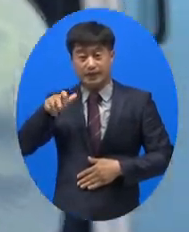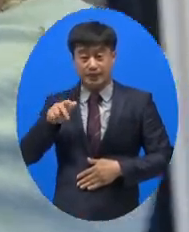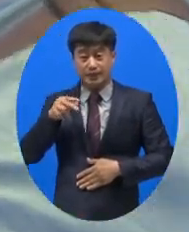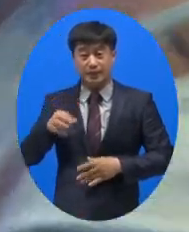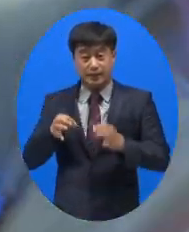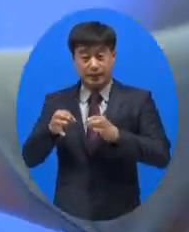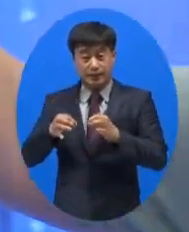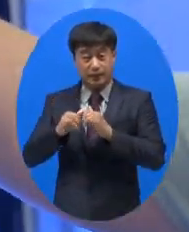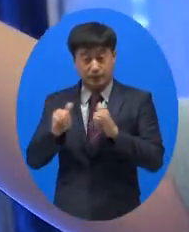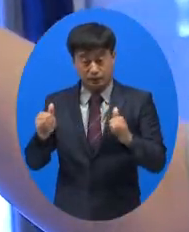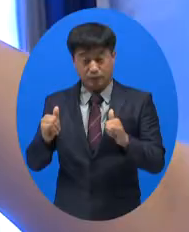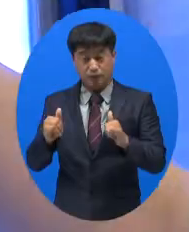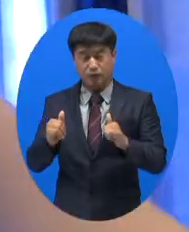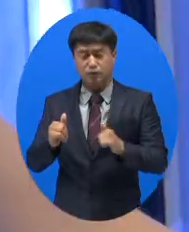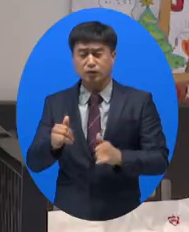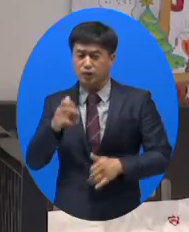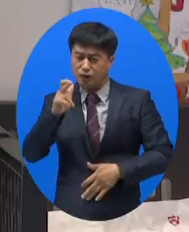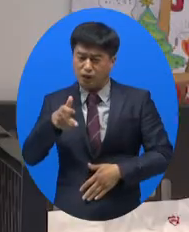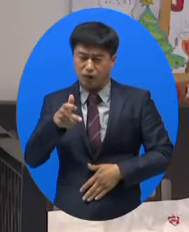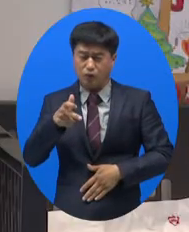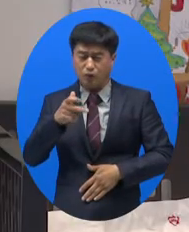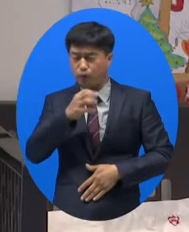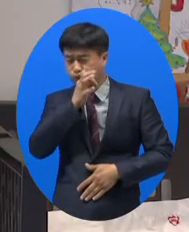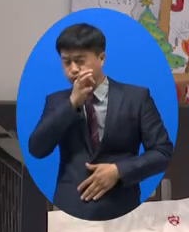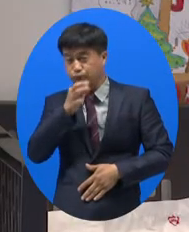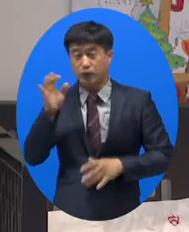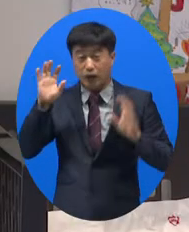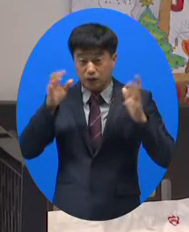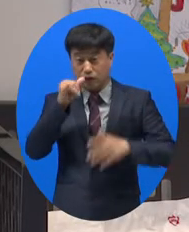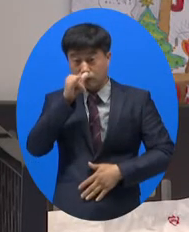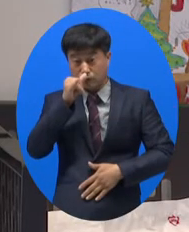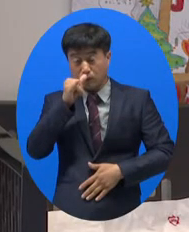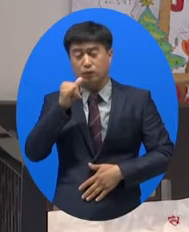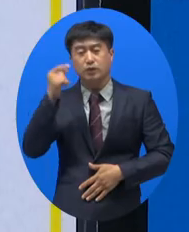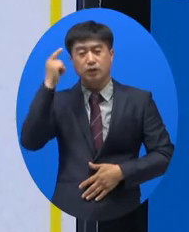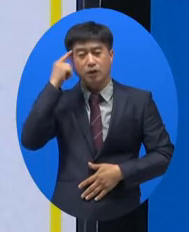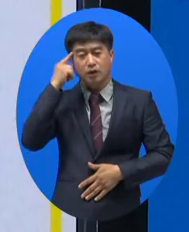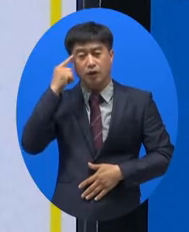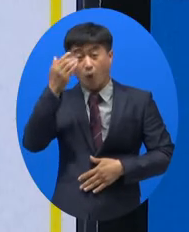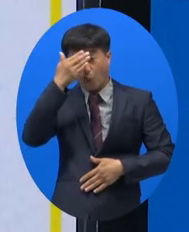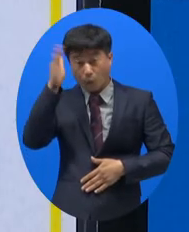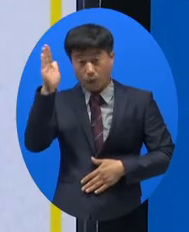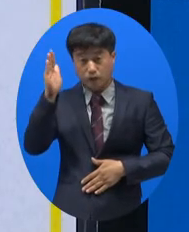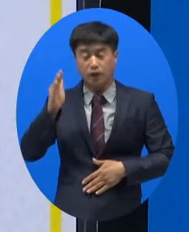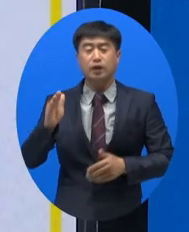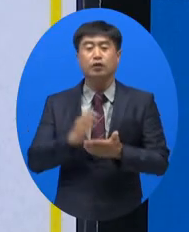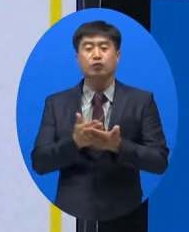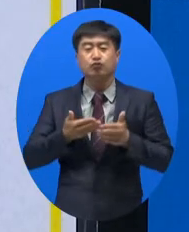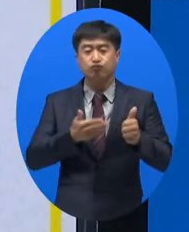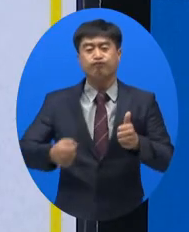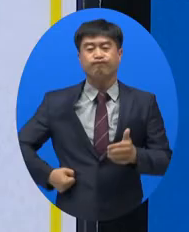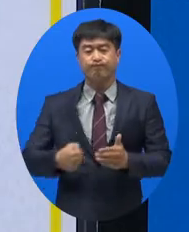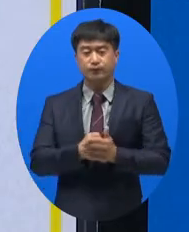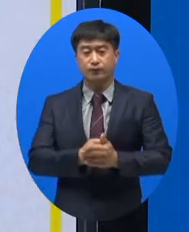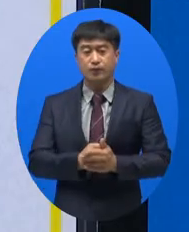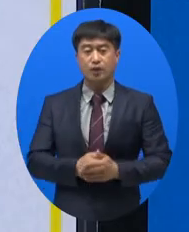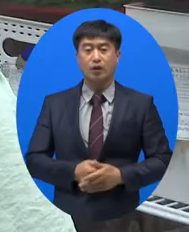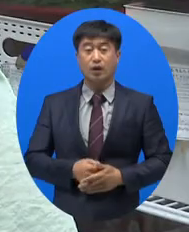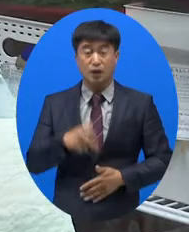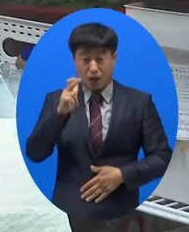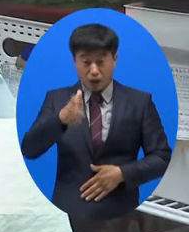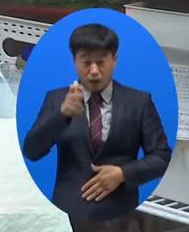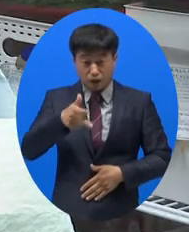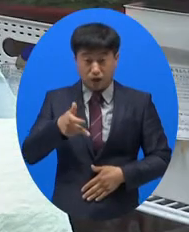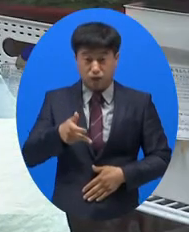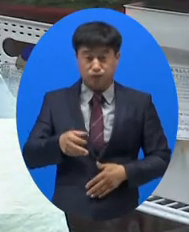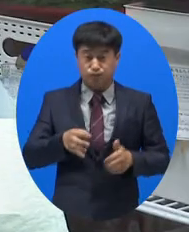한 밀키트 가게 사장님은 급식카드를 부끄러워하는 아이들이 있다는 이야기를 듣고 음식을 무료로 나눠주겠다고 결심했습니다.